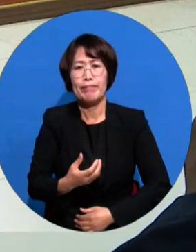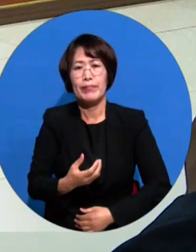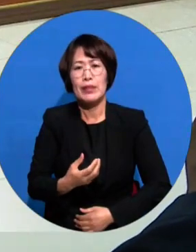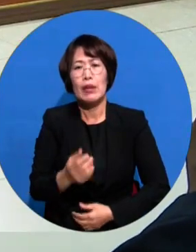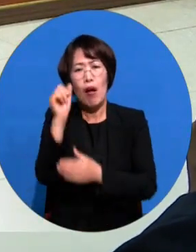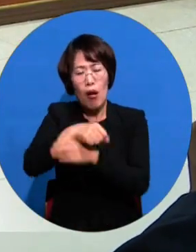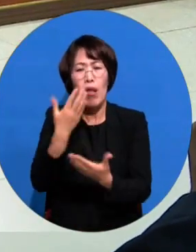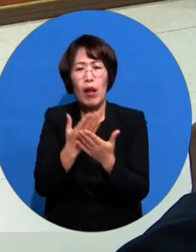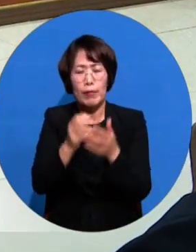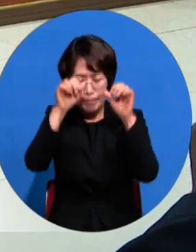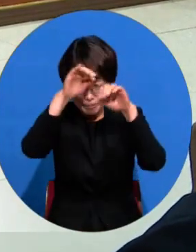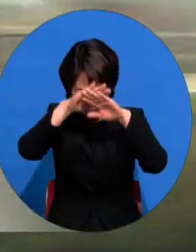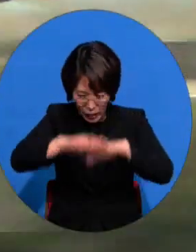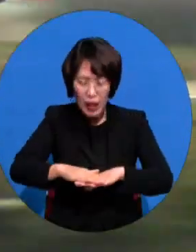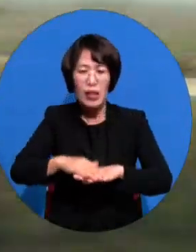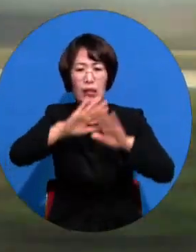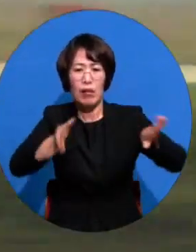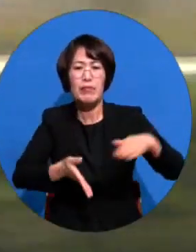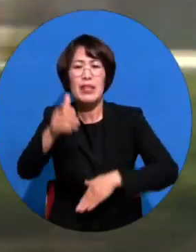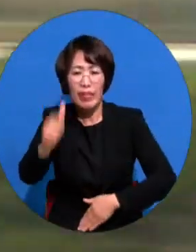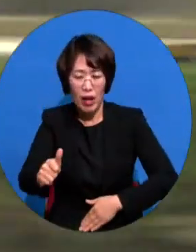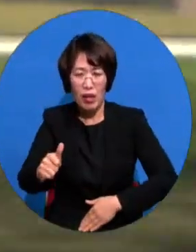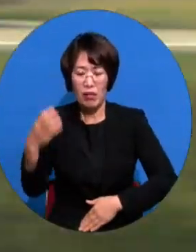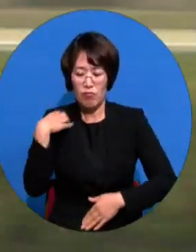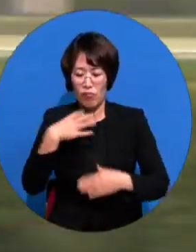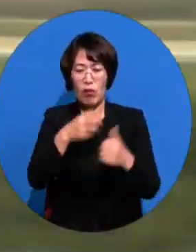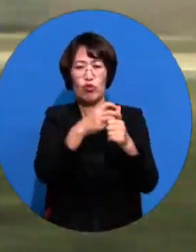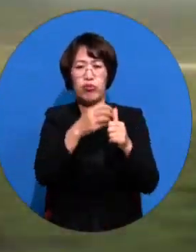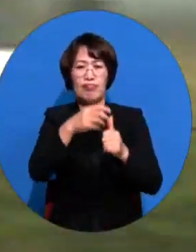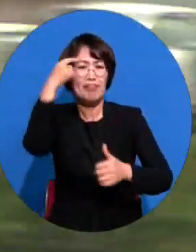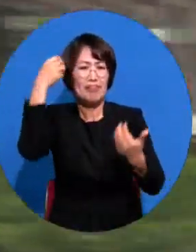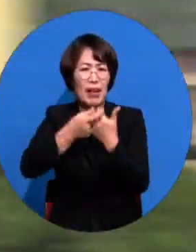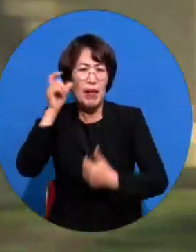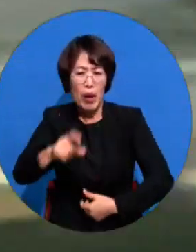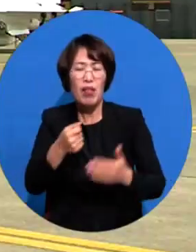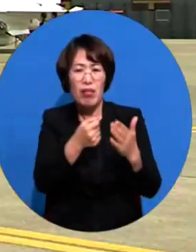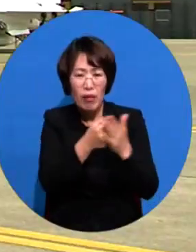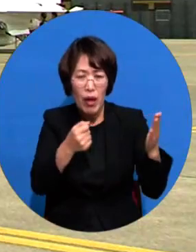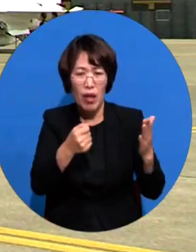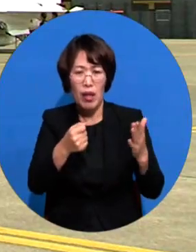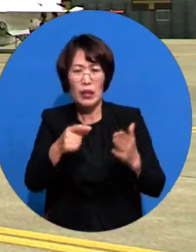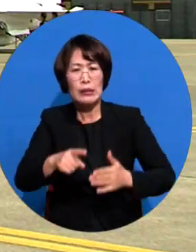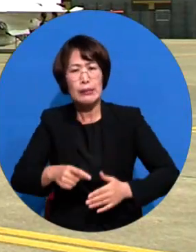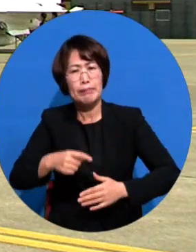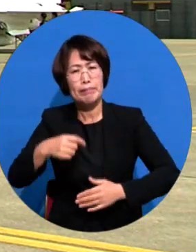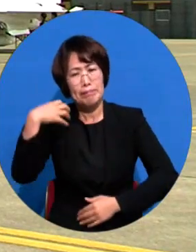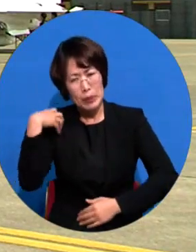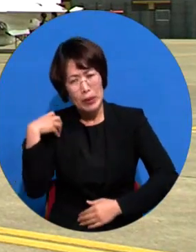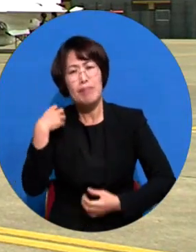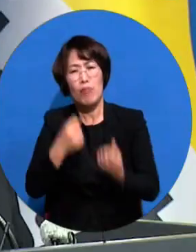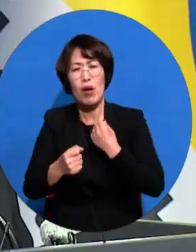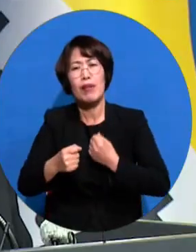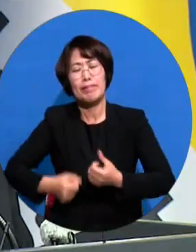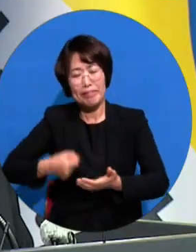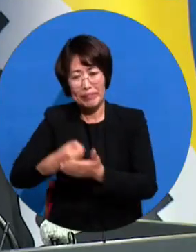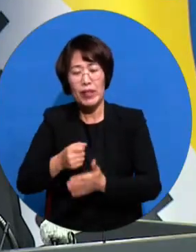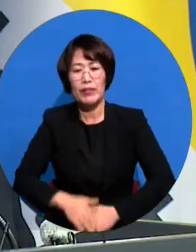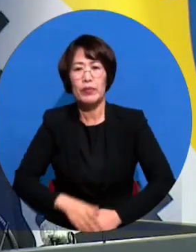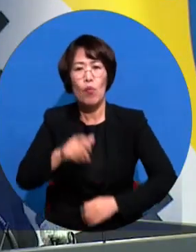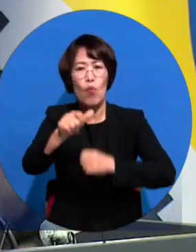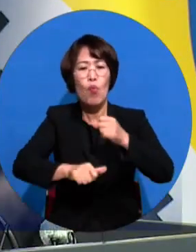올렸던 김영록 전남지사. 무한군이 강하게 군공항 이전을 반대하고 있는 만큼 리스크를 감수한 행보였습니다.